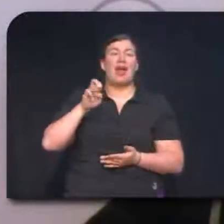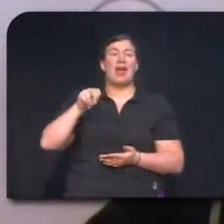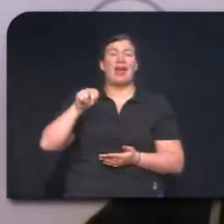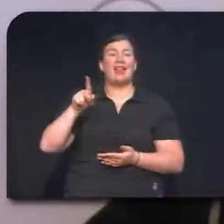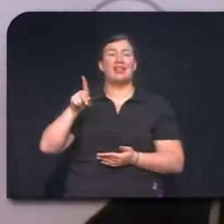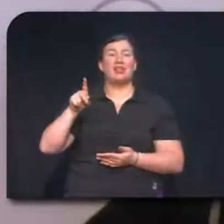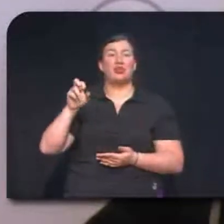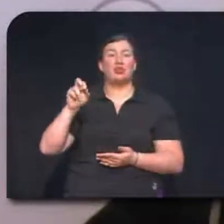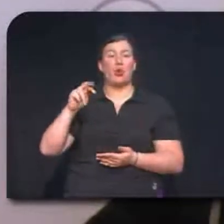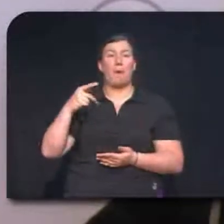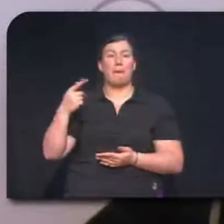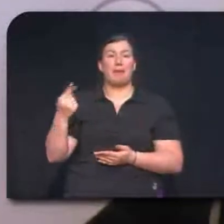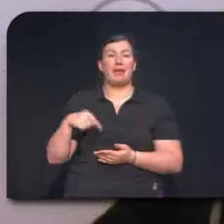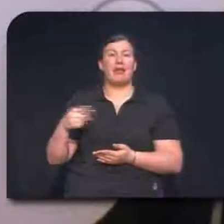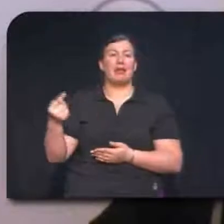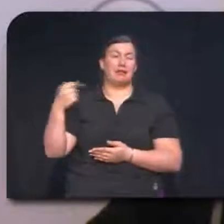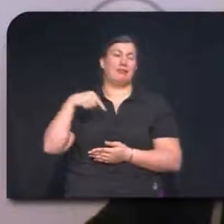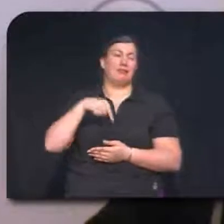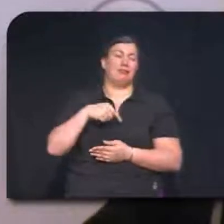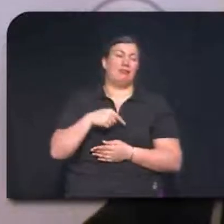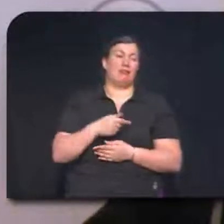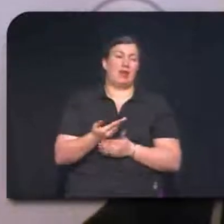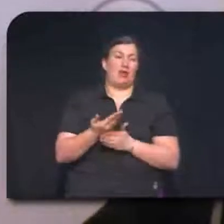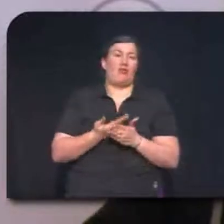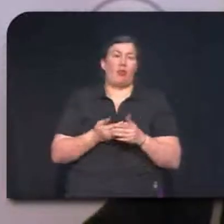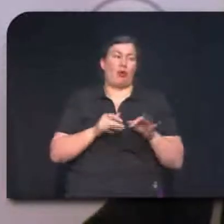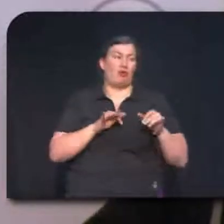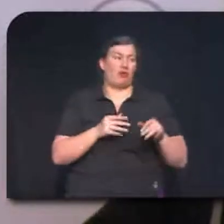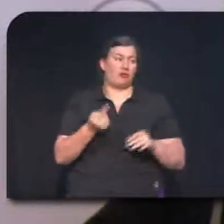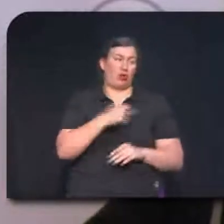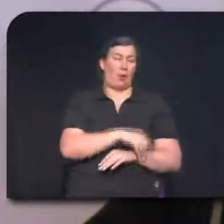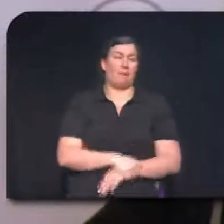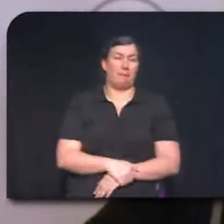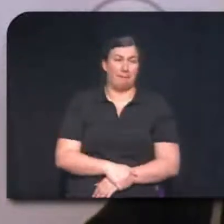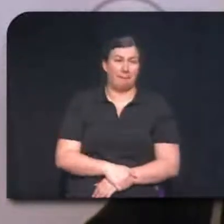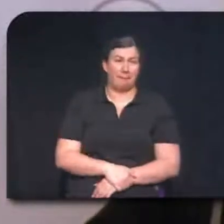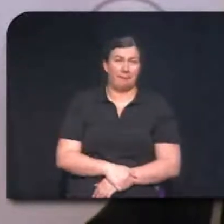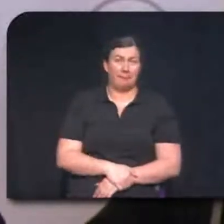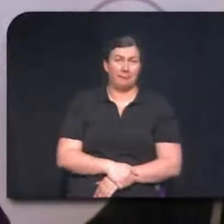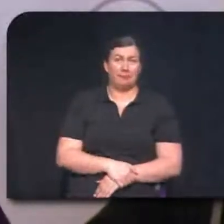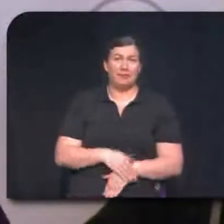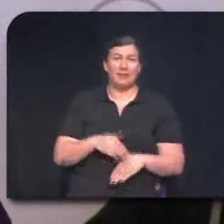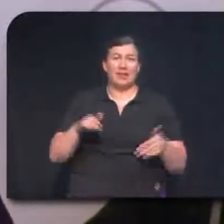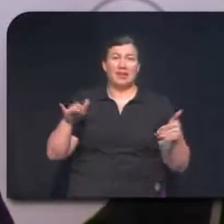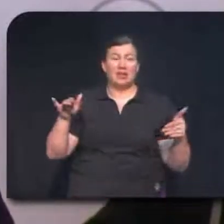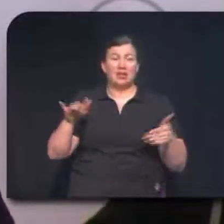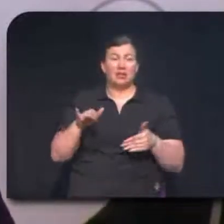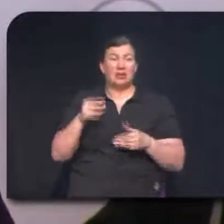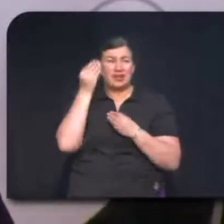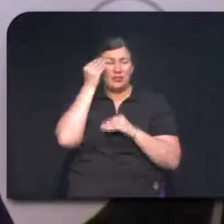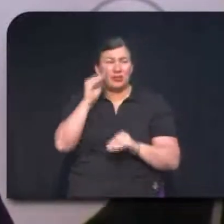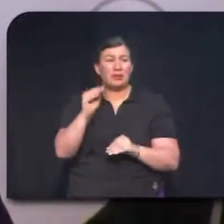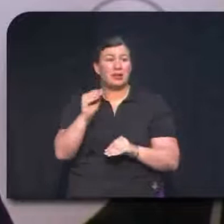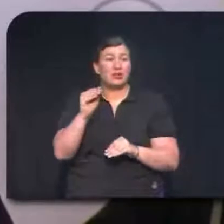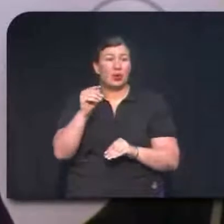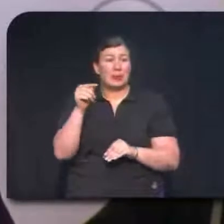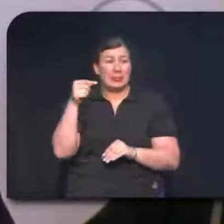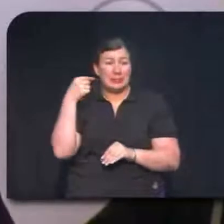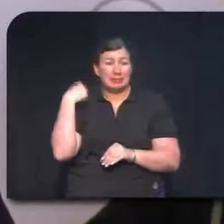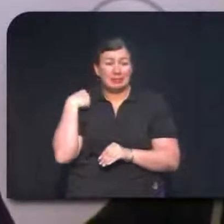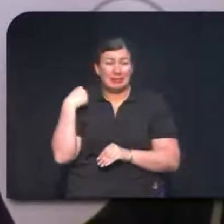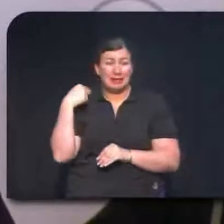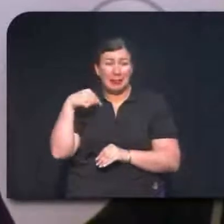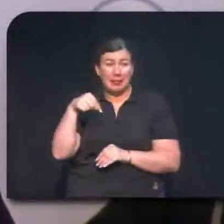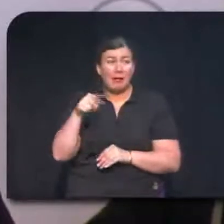bitte zum Front Office dann noch eine ganz kurze Durchsage und zwar fährt jemand innerhalb der nächsten Minuten nach Nürnberg und könnte jemanden mitnehmen